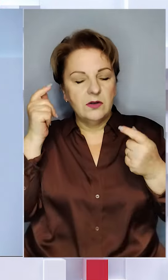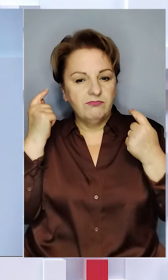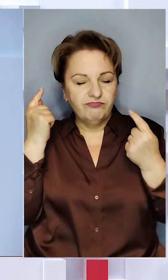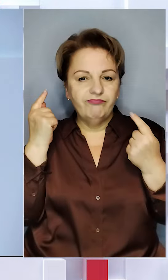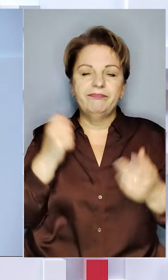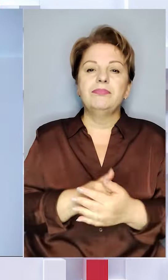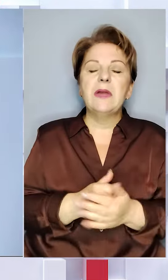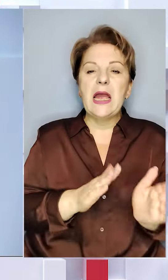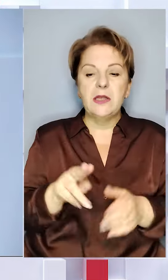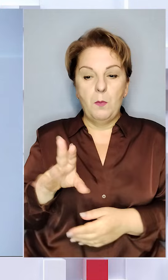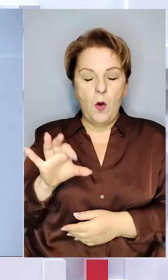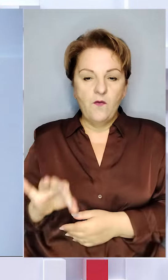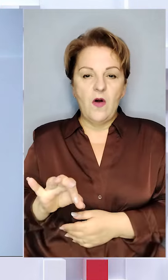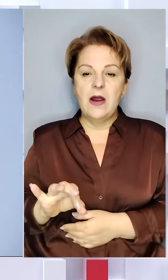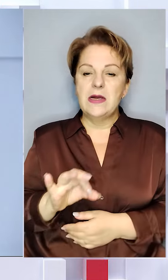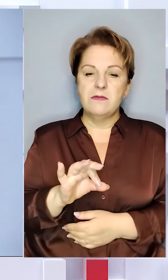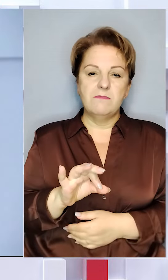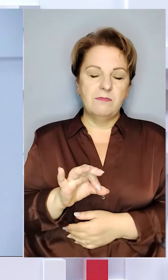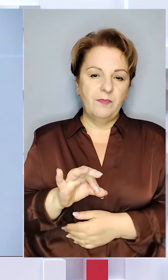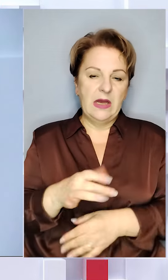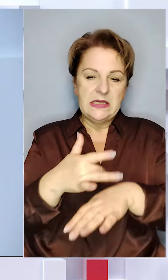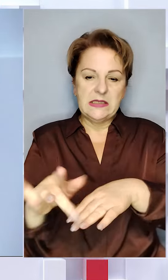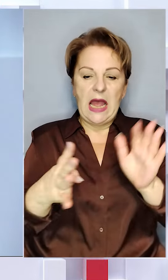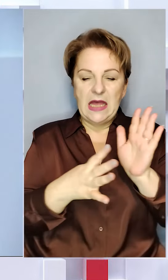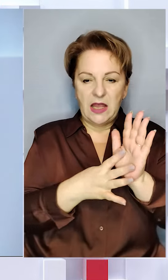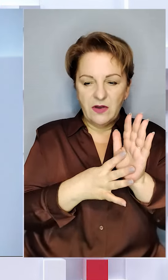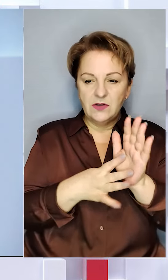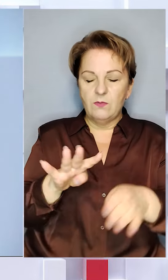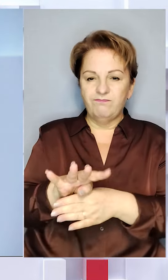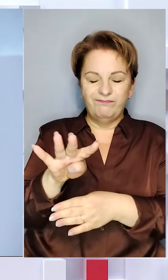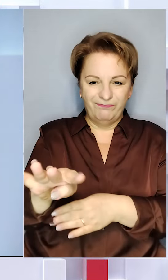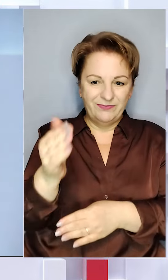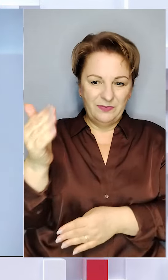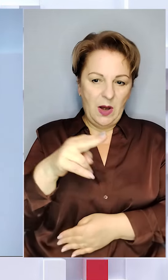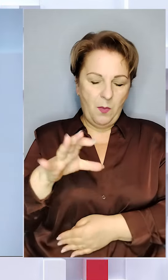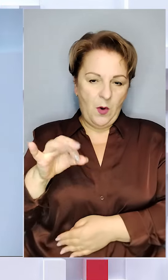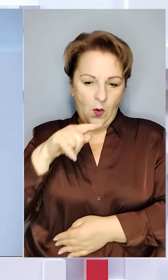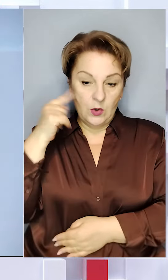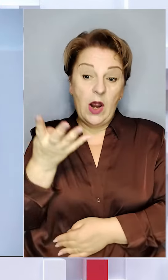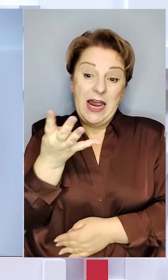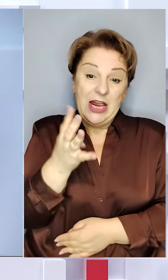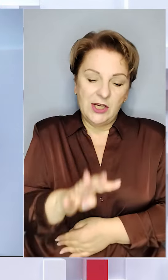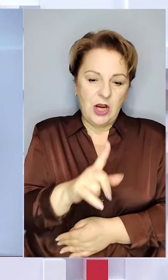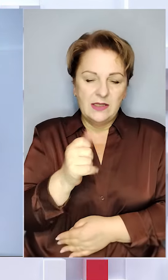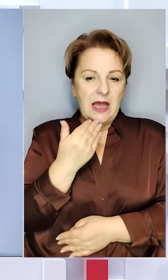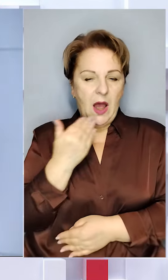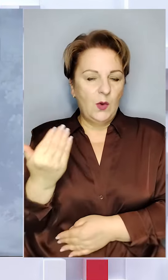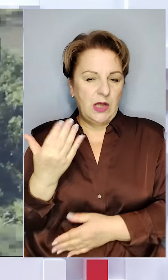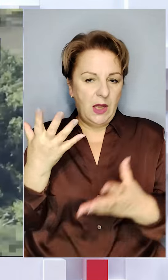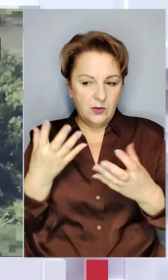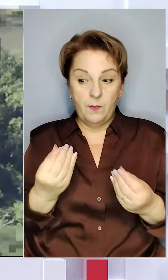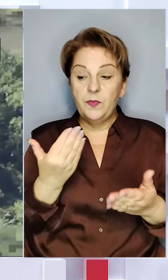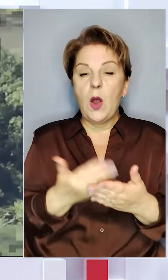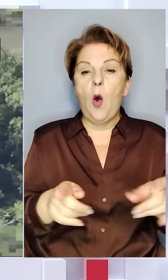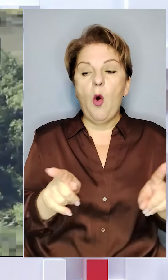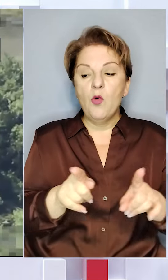Ювілейна система ППО. Сили оборони України знищили вже 900 засобів протиповітряної оборони росіян. 4 із них за останню